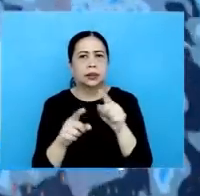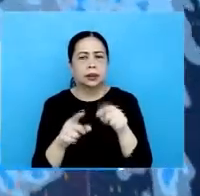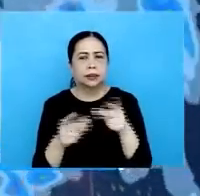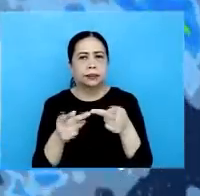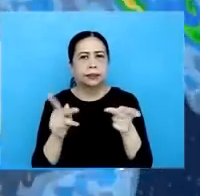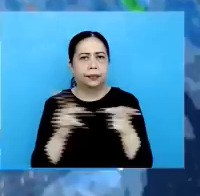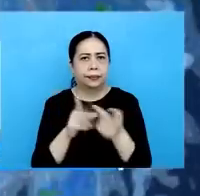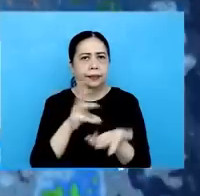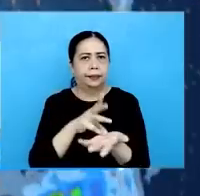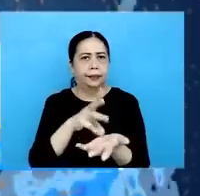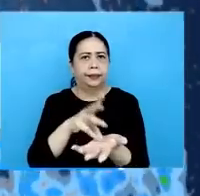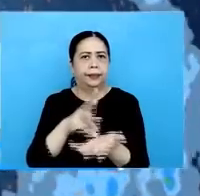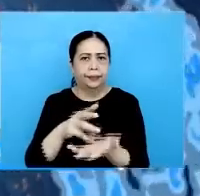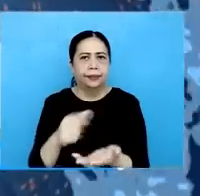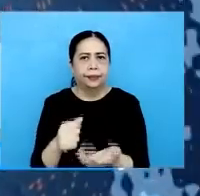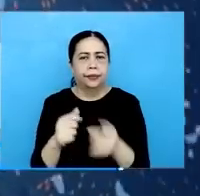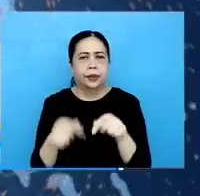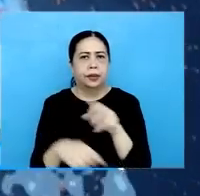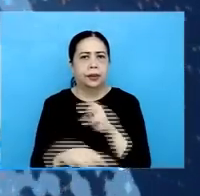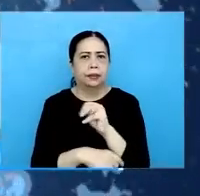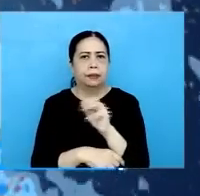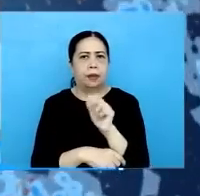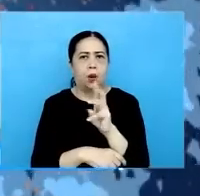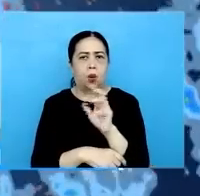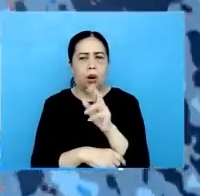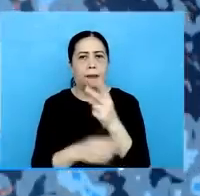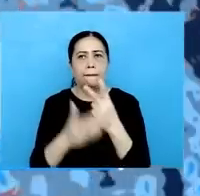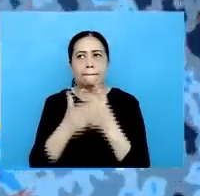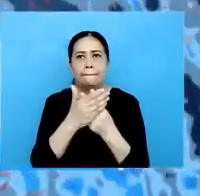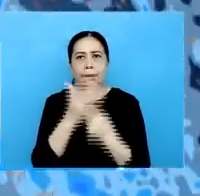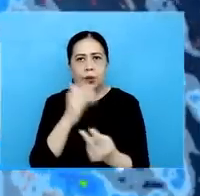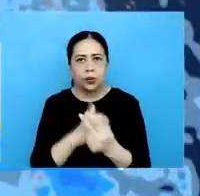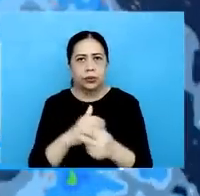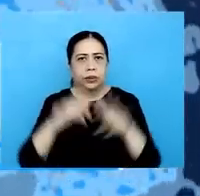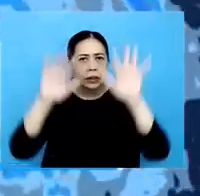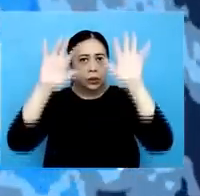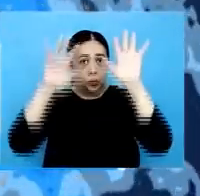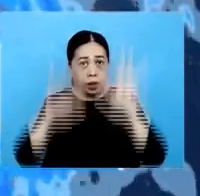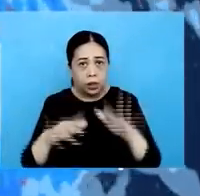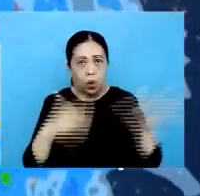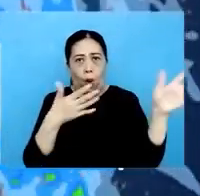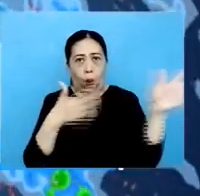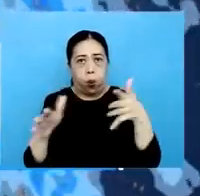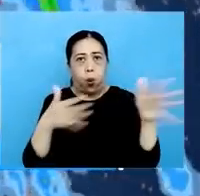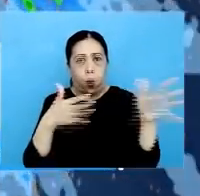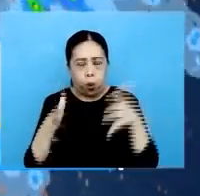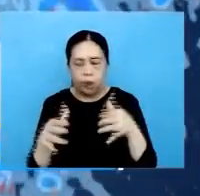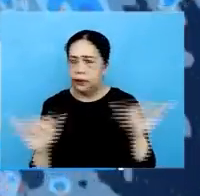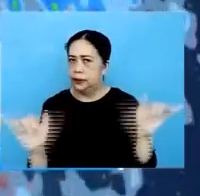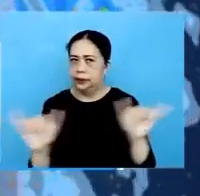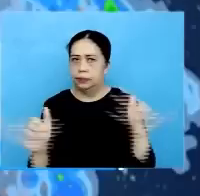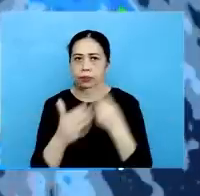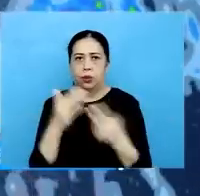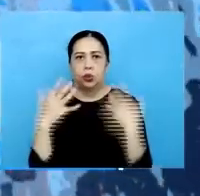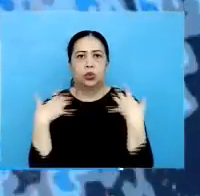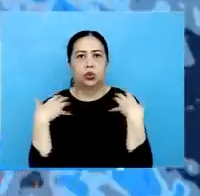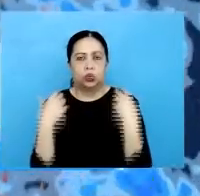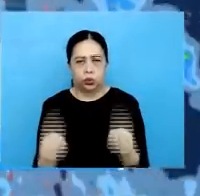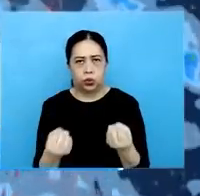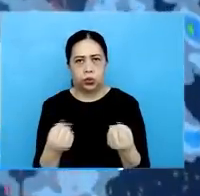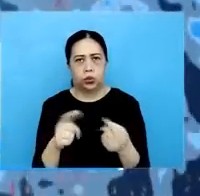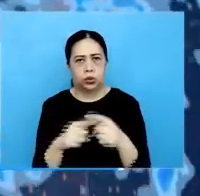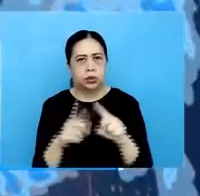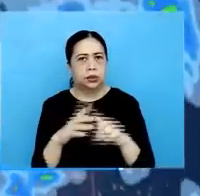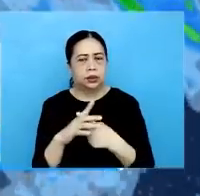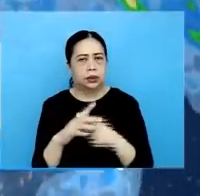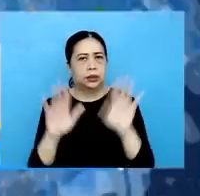lugar dadala nitong si Mawar. So both rain and winds po, or heavy rains and strong winds po ang ating mararanasan